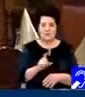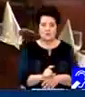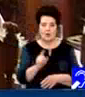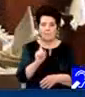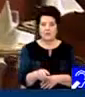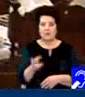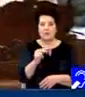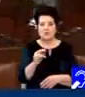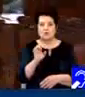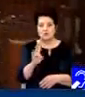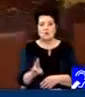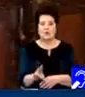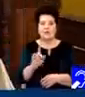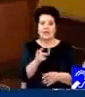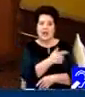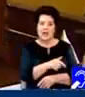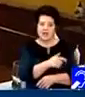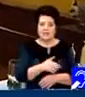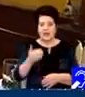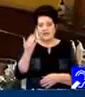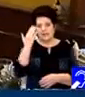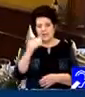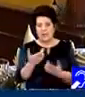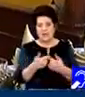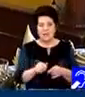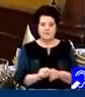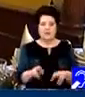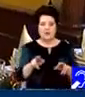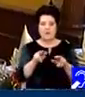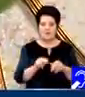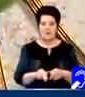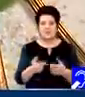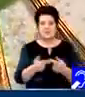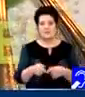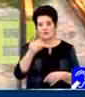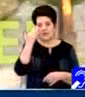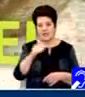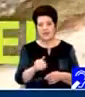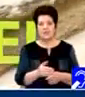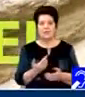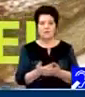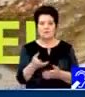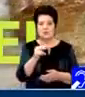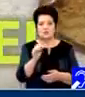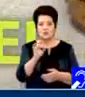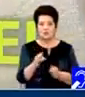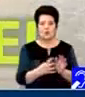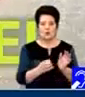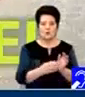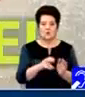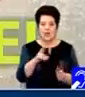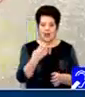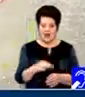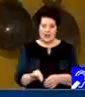pentru dejunurile și dineurile delegațiilor străine. Astfel, un președinte sau un premier străin va fi hrănit cu un dejun în valoare de 900